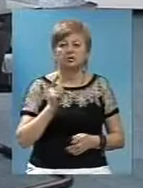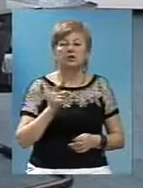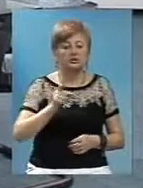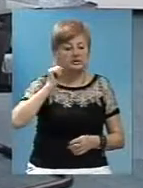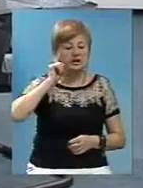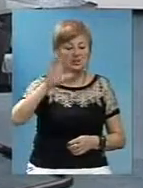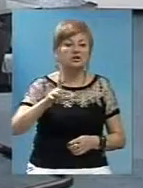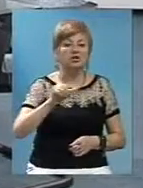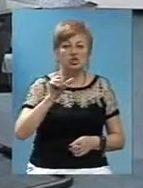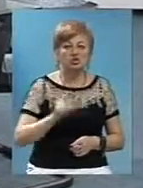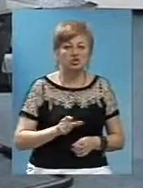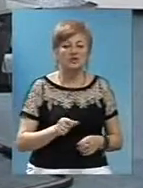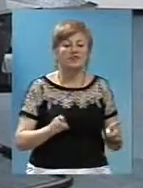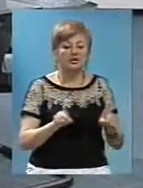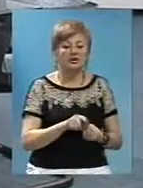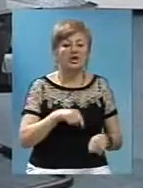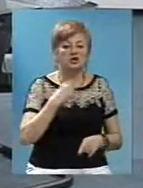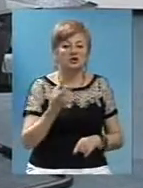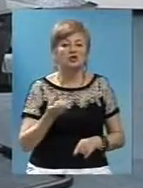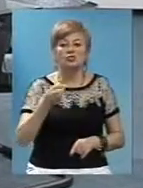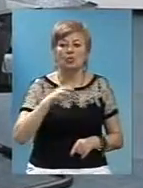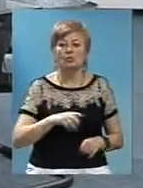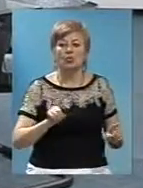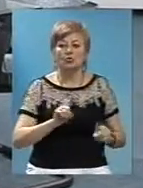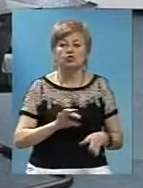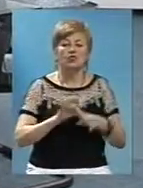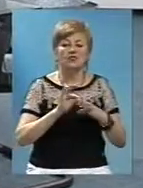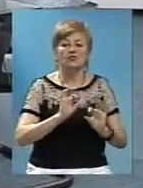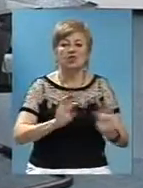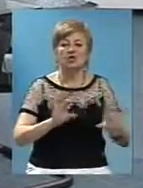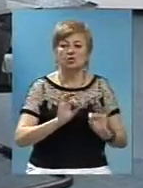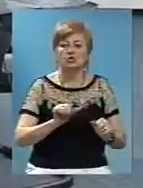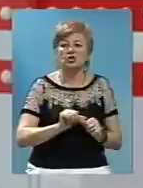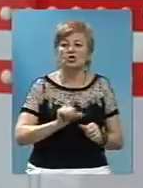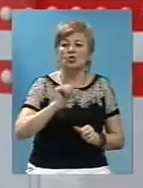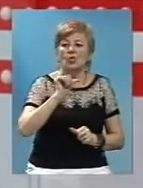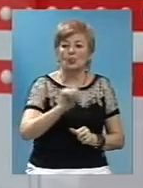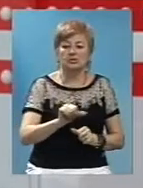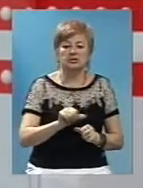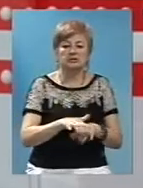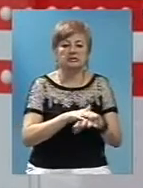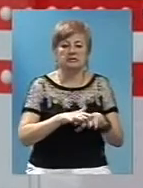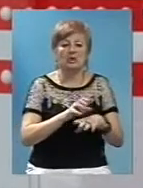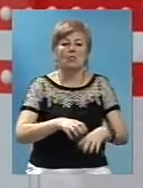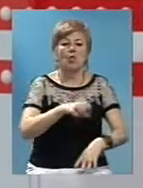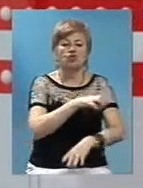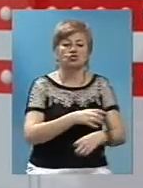людина, також каже про те, що йдеться не про окрему рису більшовизму, а про